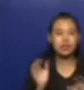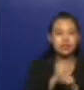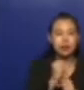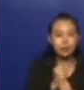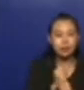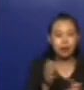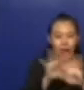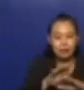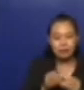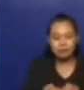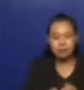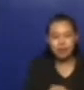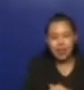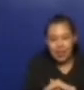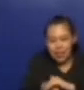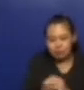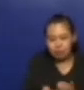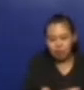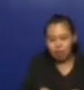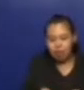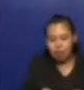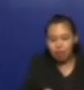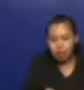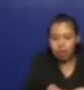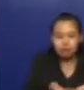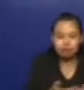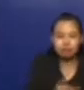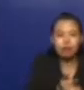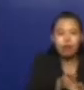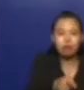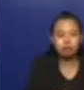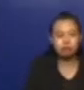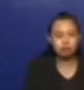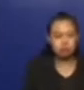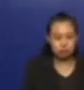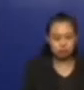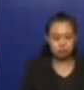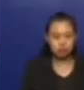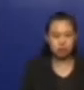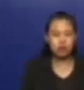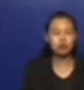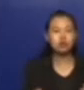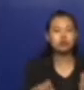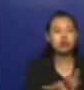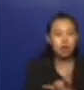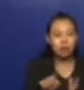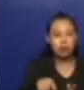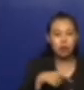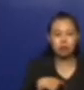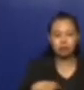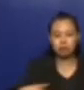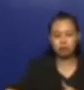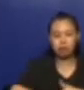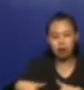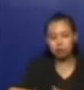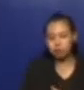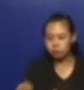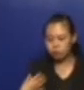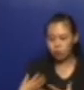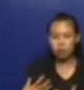ำเป็นอีแอบแล้วก็ท้ายที่สุดก็บอกว่าประชามติผ่านคนเอาด้ว